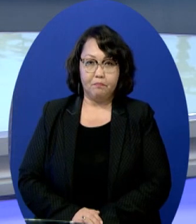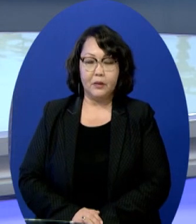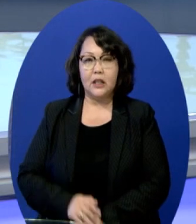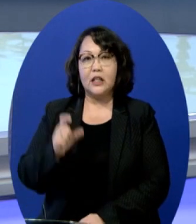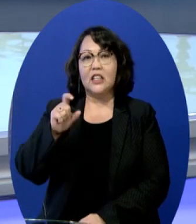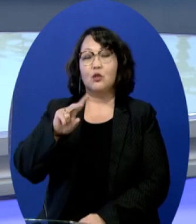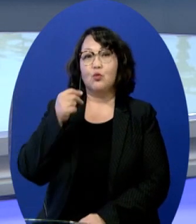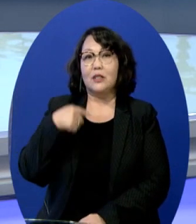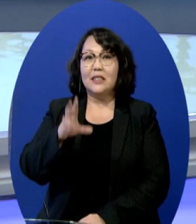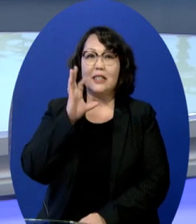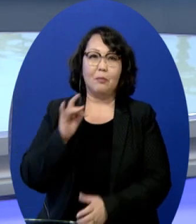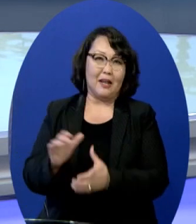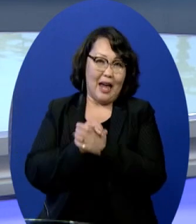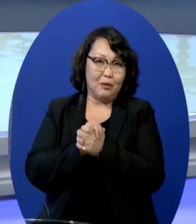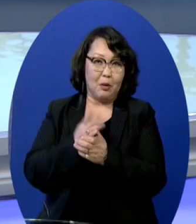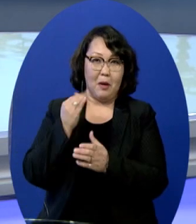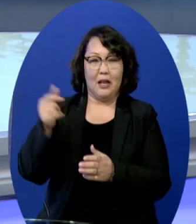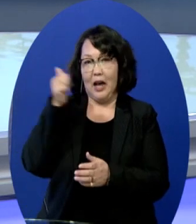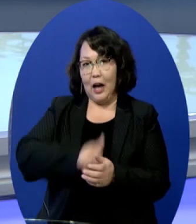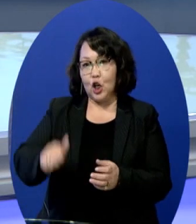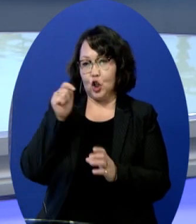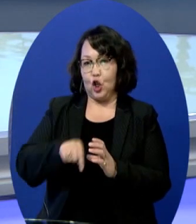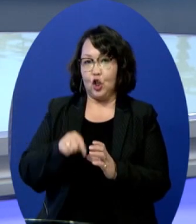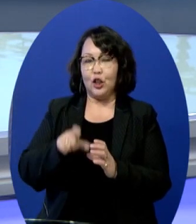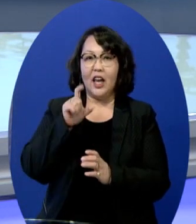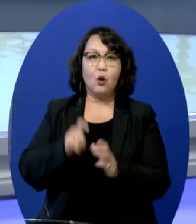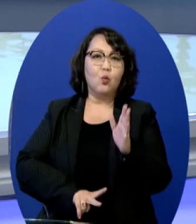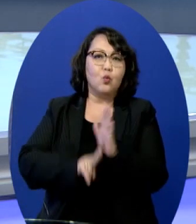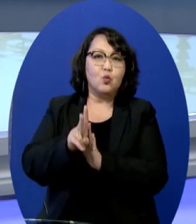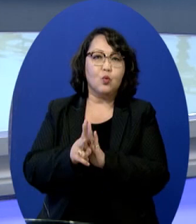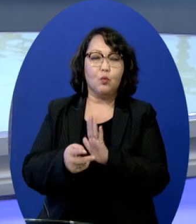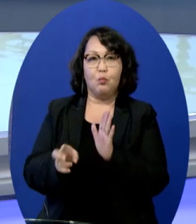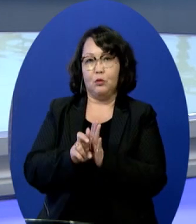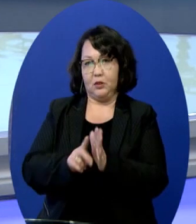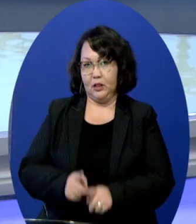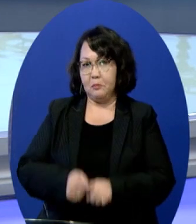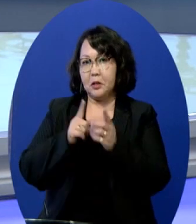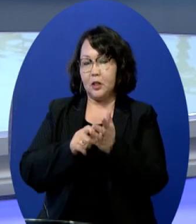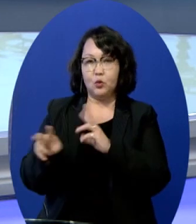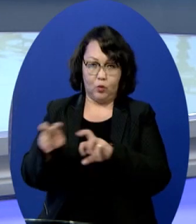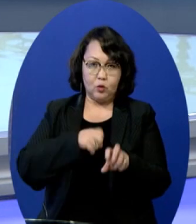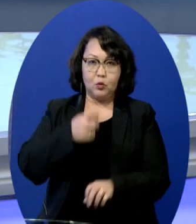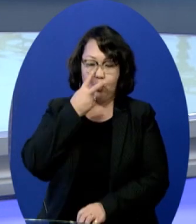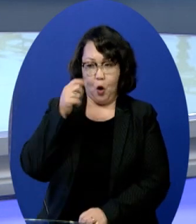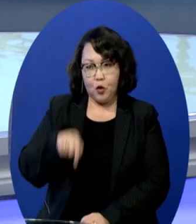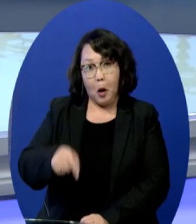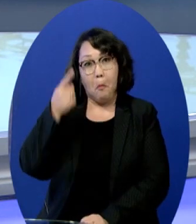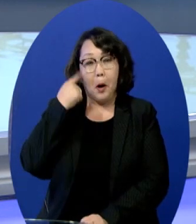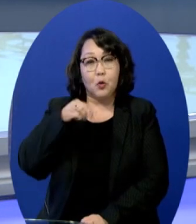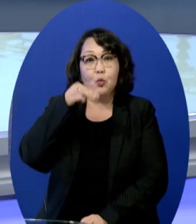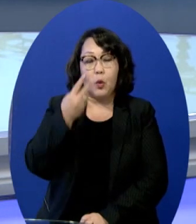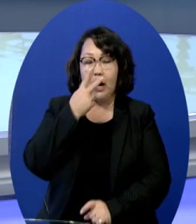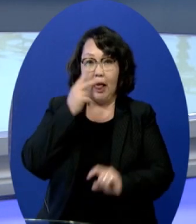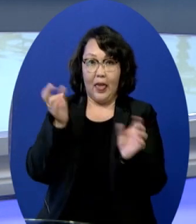Эрчим хүчний салбарын найдвартай байдлыг хангахын тулд дотоодын их үйлсвэрүүдийг нэмэгдүүлэх шаардлагатай гэж судлаачид үзэж байна. Өнөө маргааш арга цаах биш